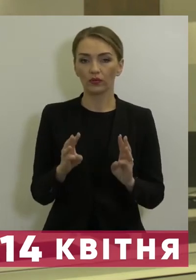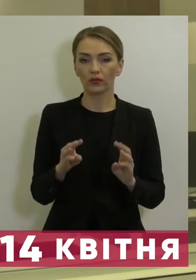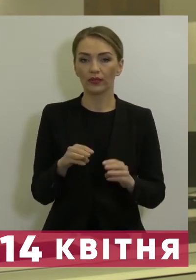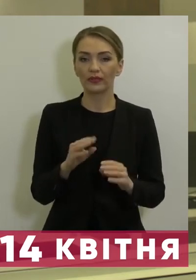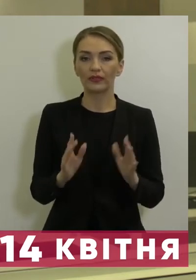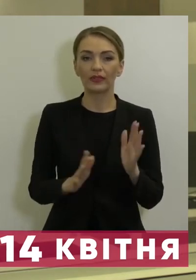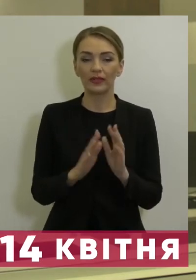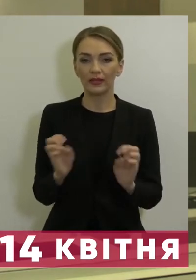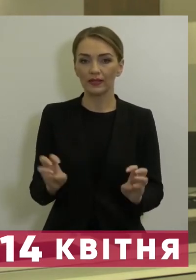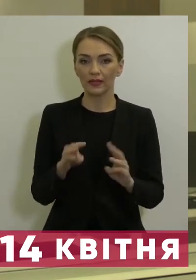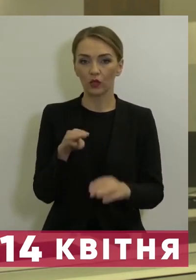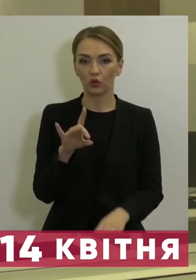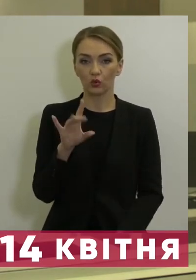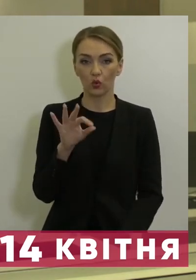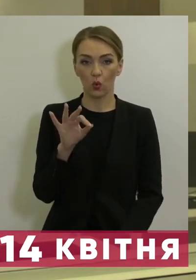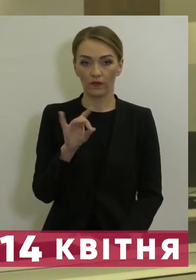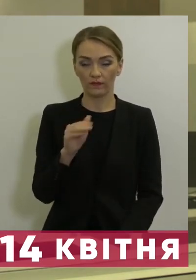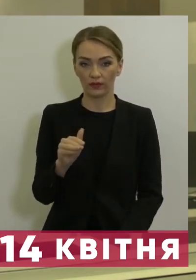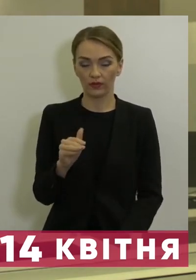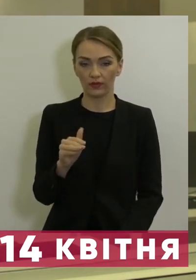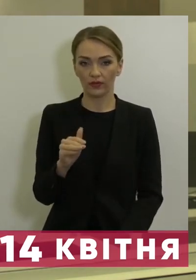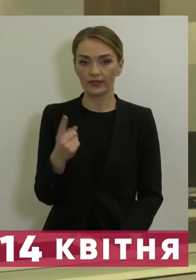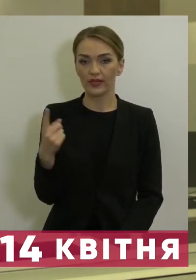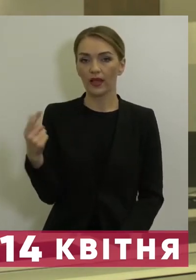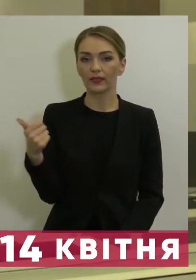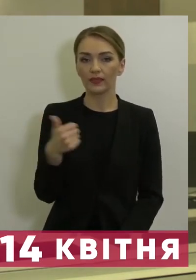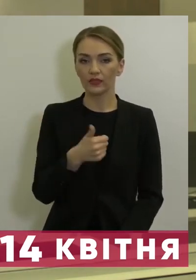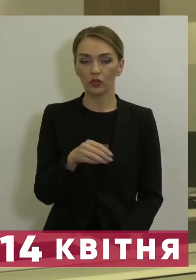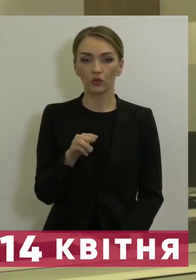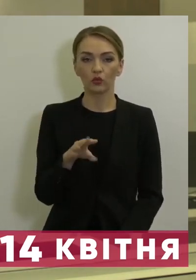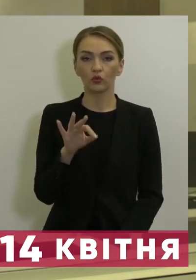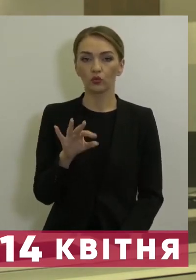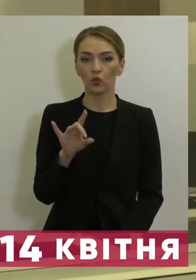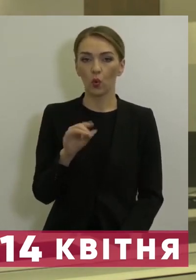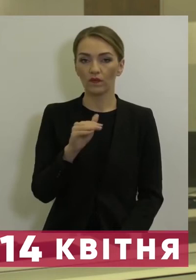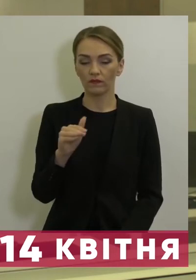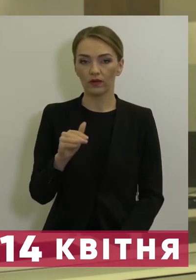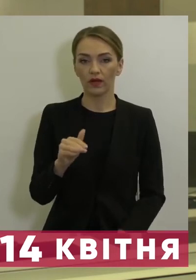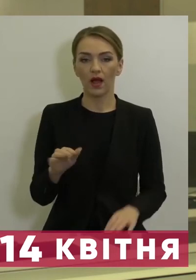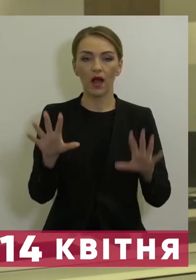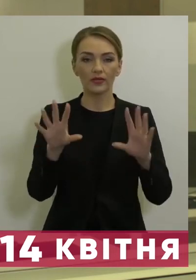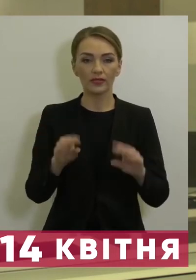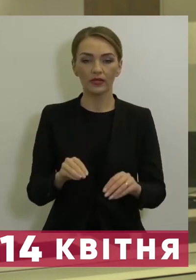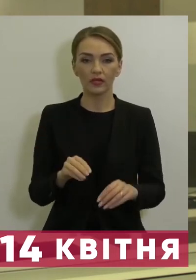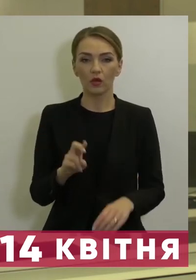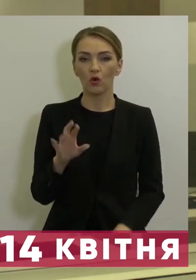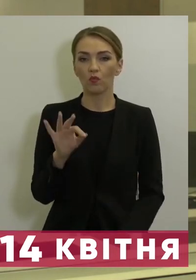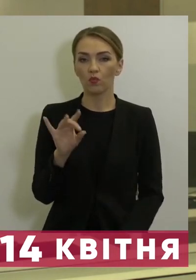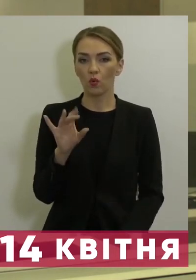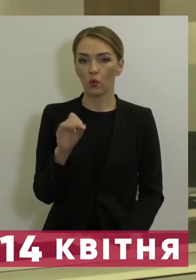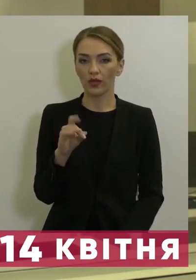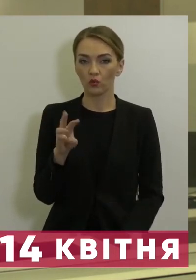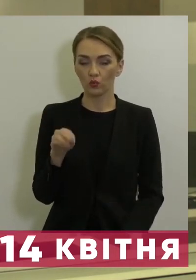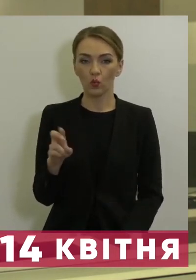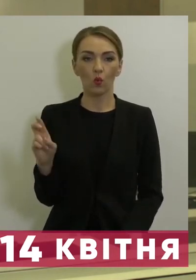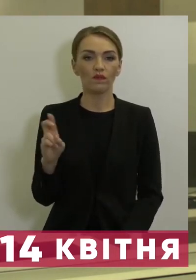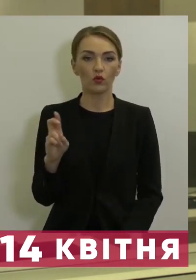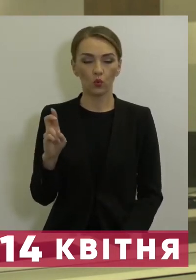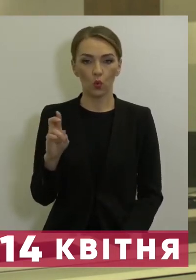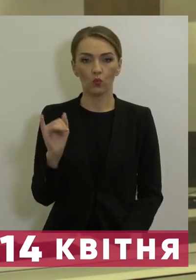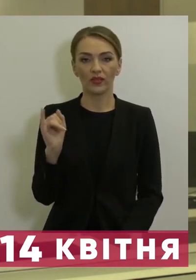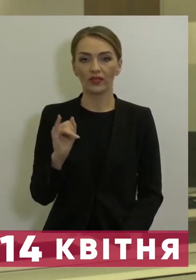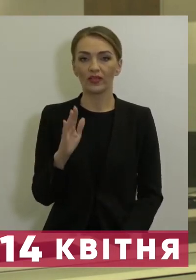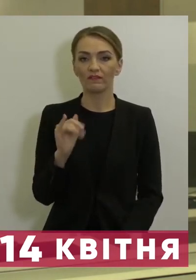торф. За тиждень торф гасили в Бородянському, Броварському і